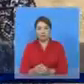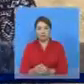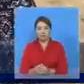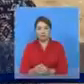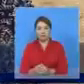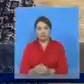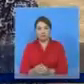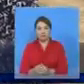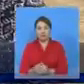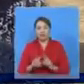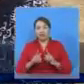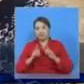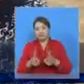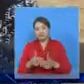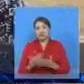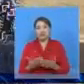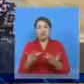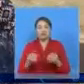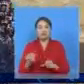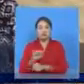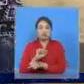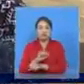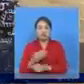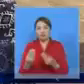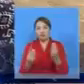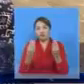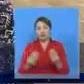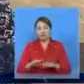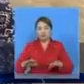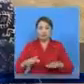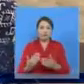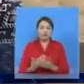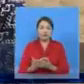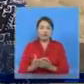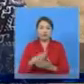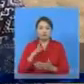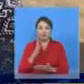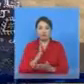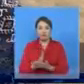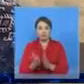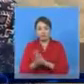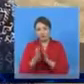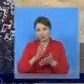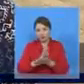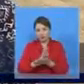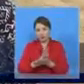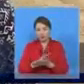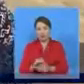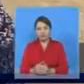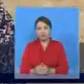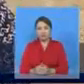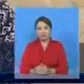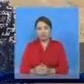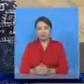Здесь видели, согласовали, да, где машина стоит, где детская площадка. Да, обещают, здесь детская площадка, да. Здесь не обещают, сделают, то, что на